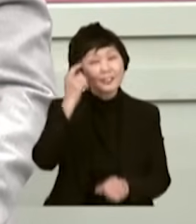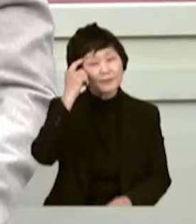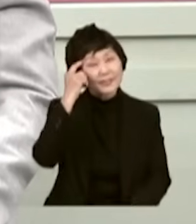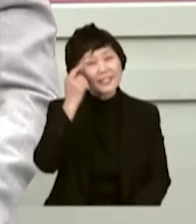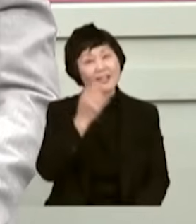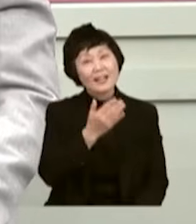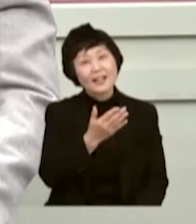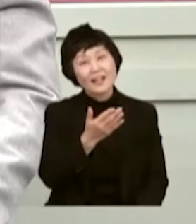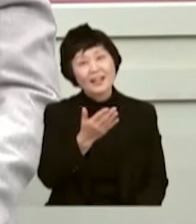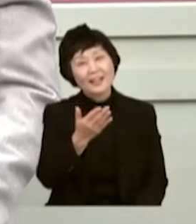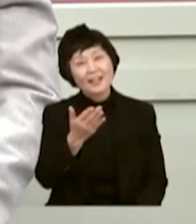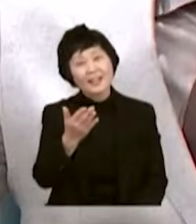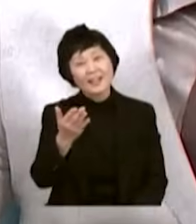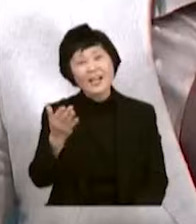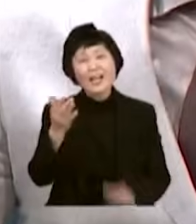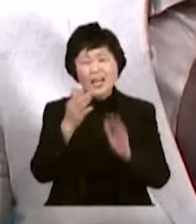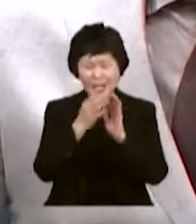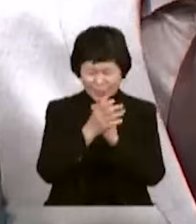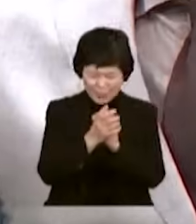걱정하십니까?